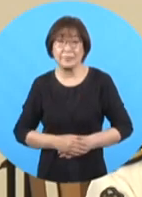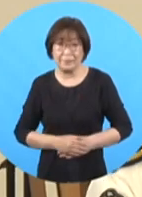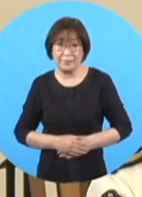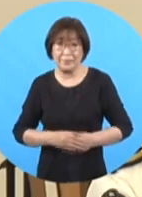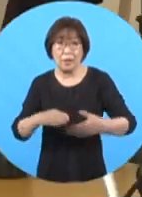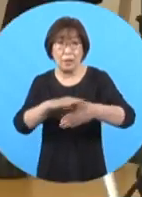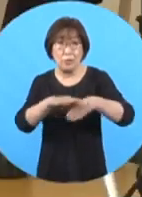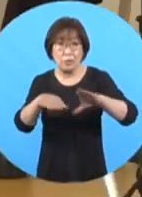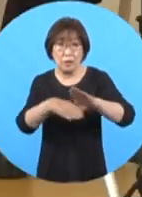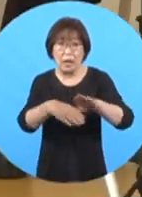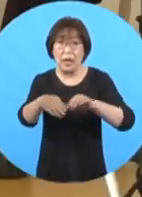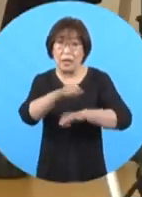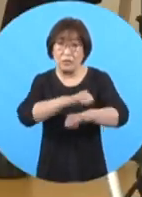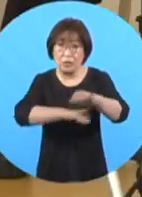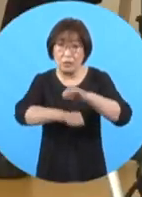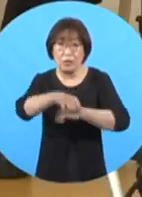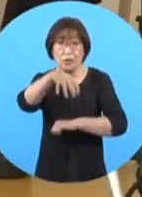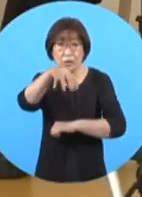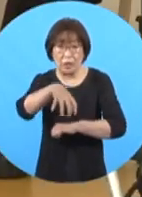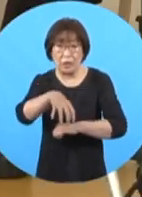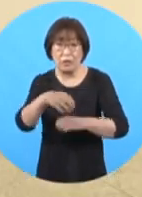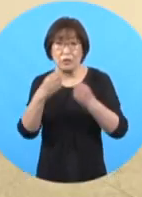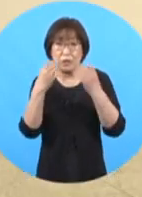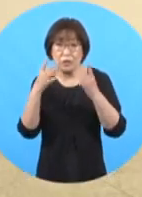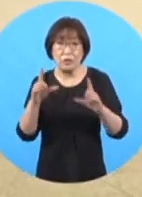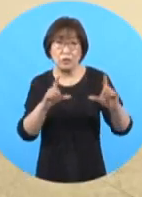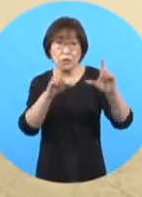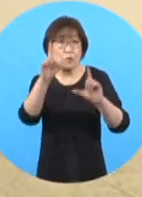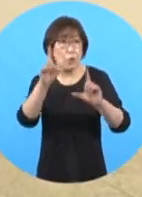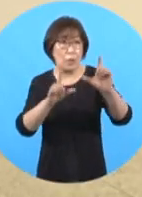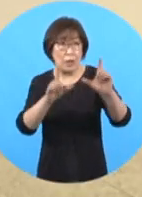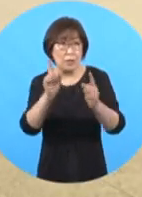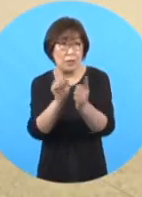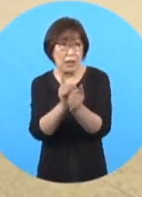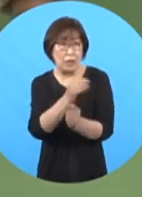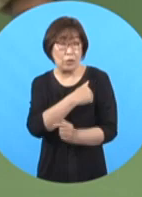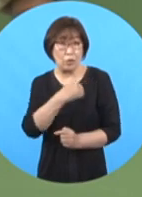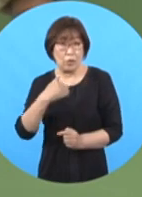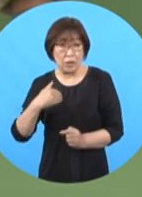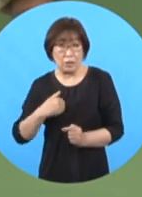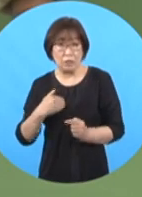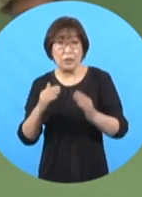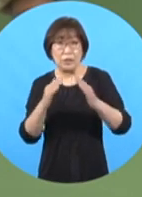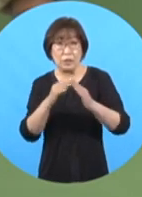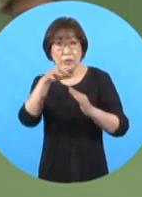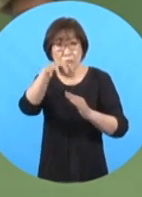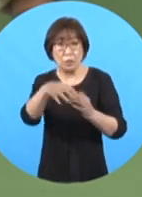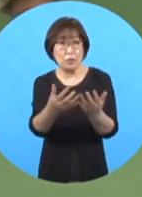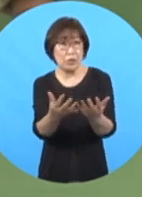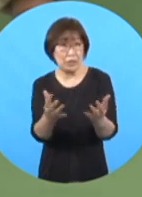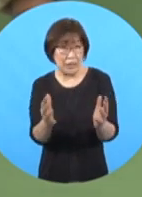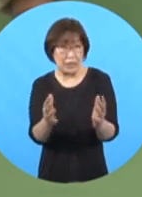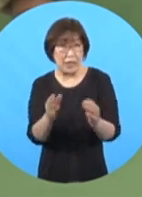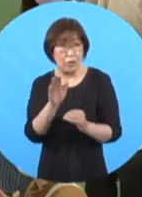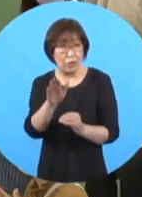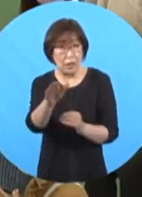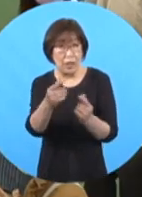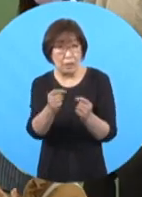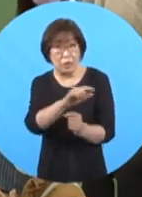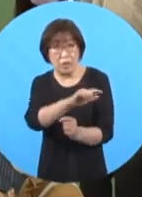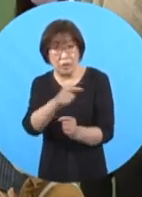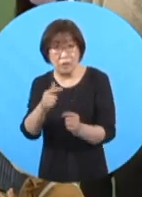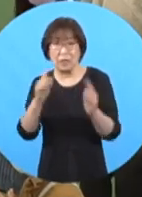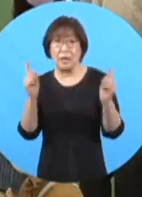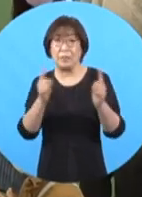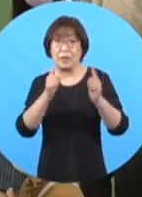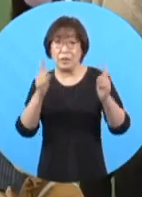文化活動の拠点としてニューノーマルにも対応できるすだちくん森のシアターこれからも色々